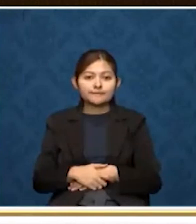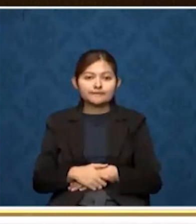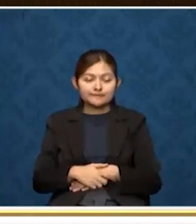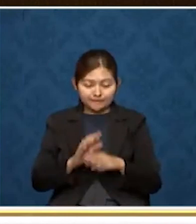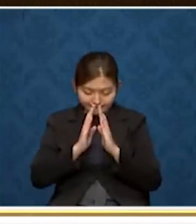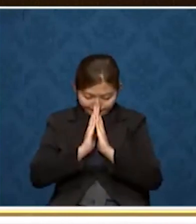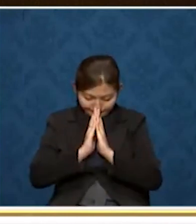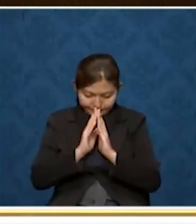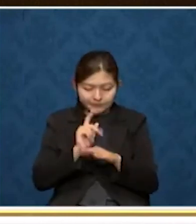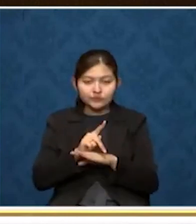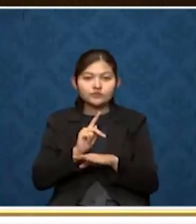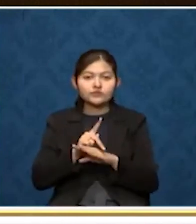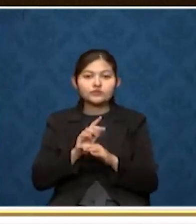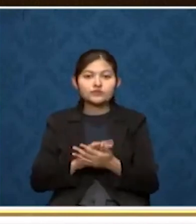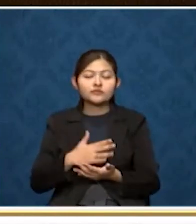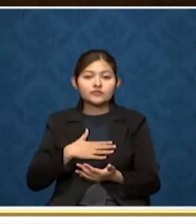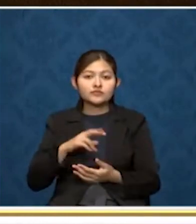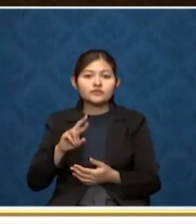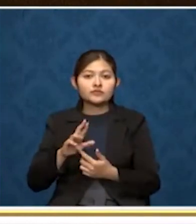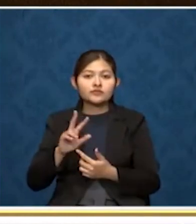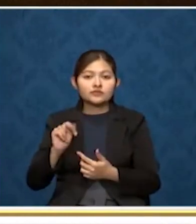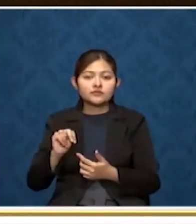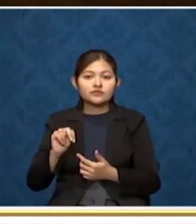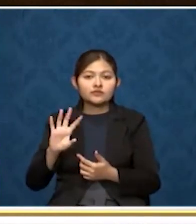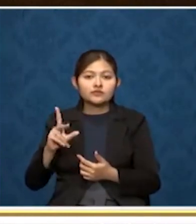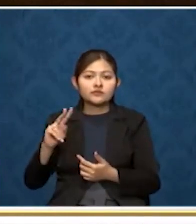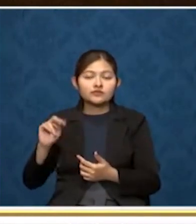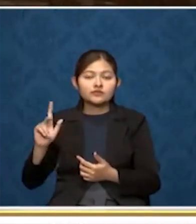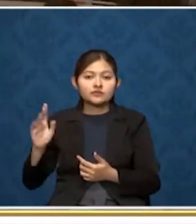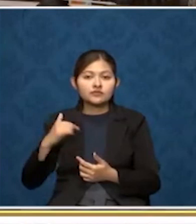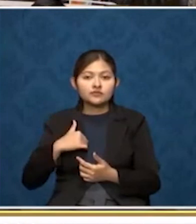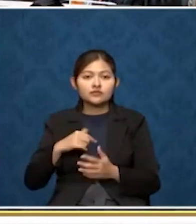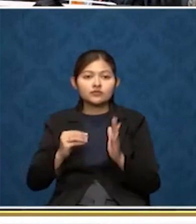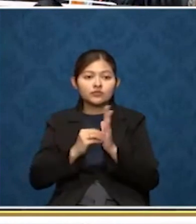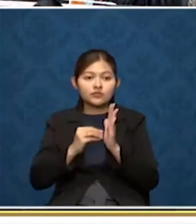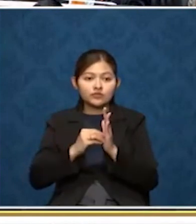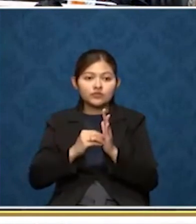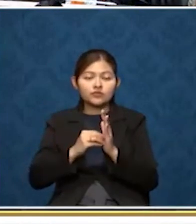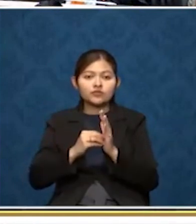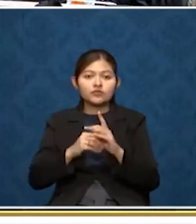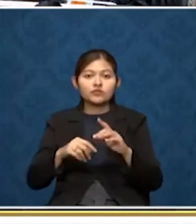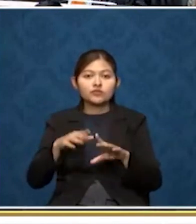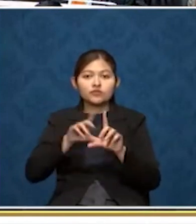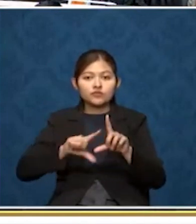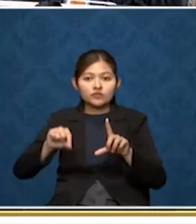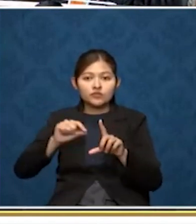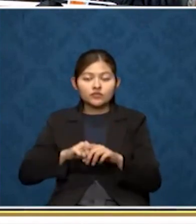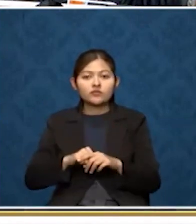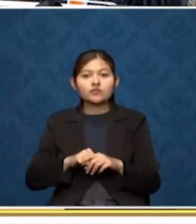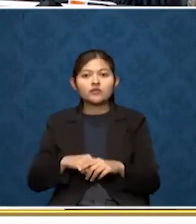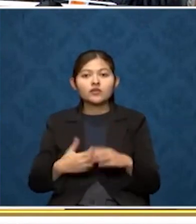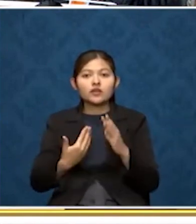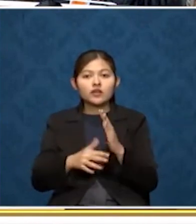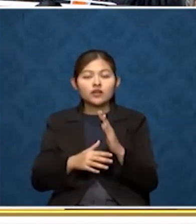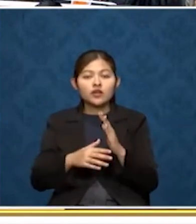ท่านประธานที่เคารพคะดิฉันรักชนกศรีนอกผู้แทนพรรคก้าวไกลกรุงเทพมหานครจากชาวบางบอจอมทองและหนองแขม